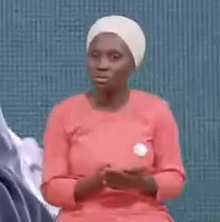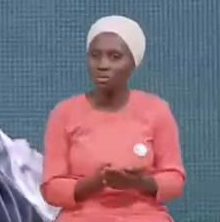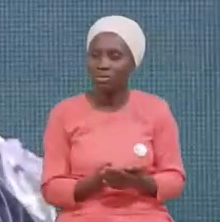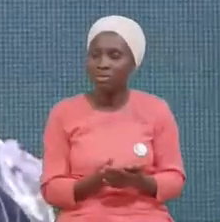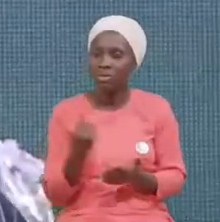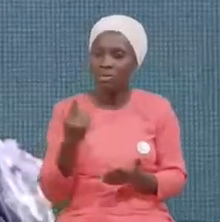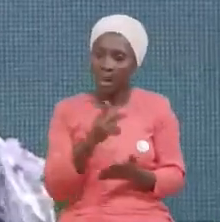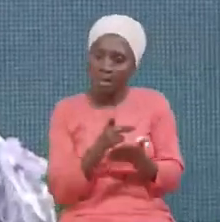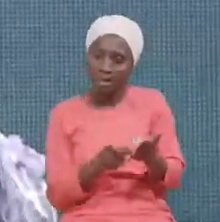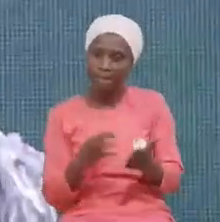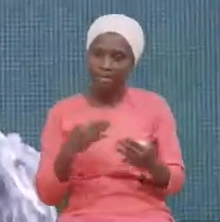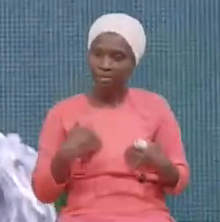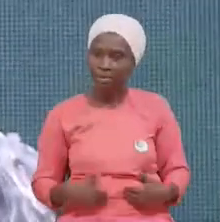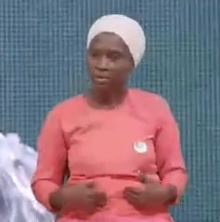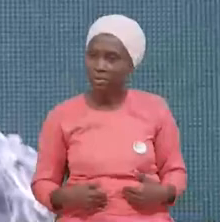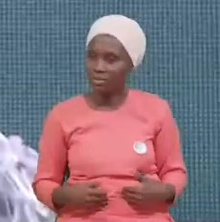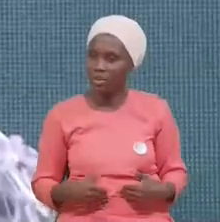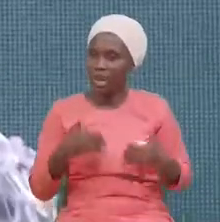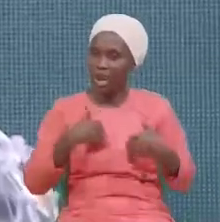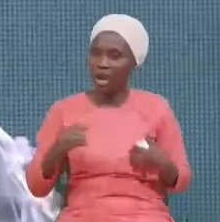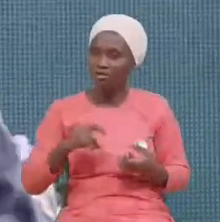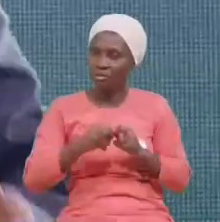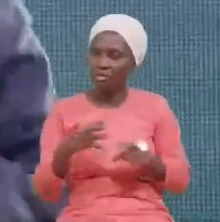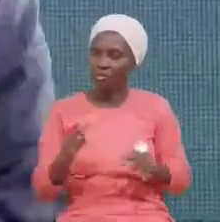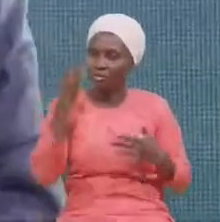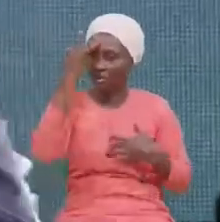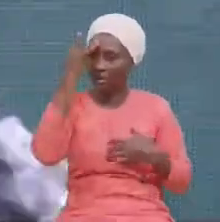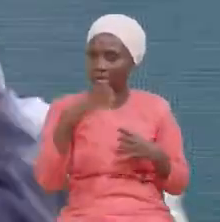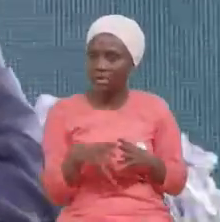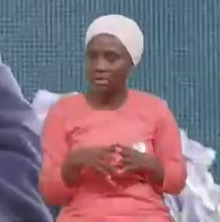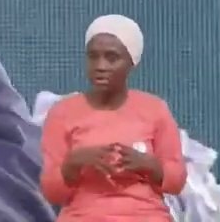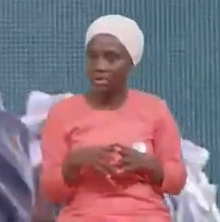du corps a des problèmes de maladie,